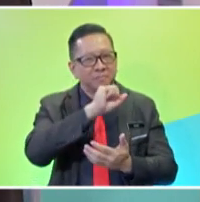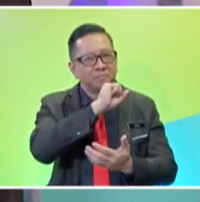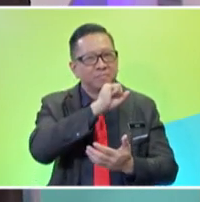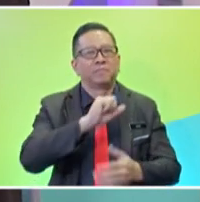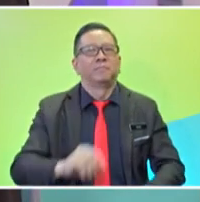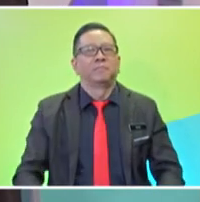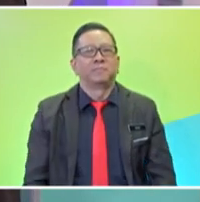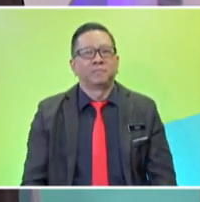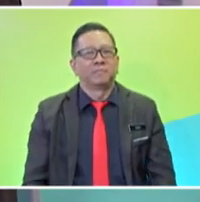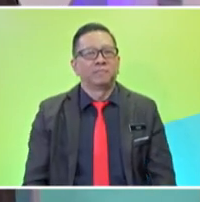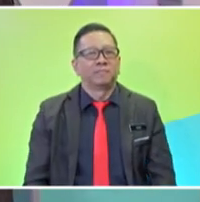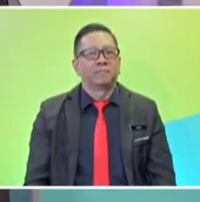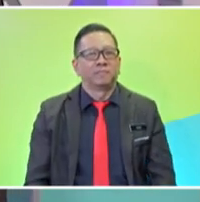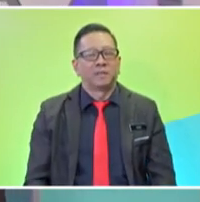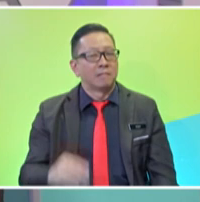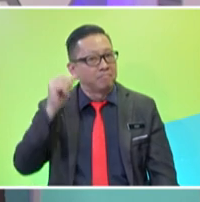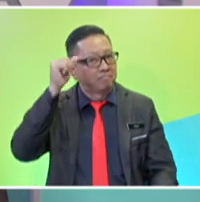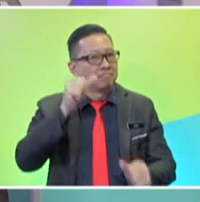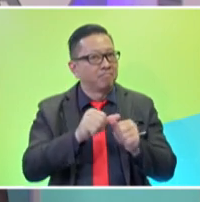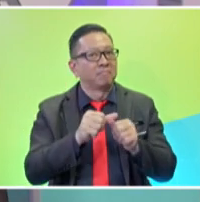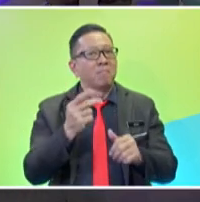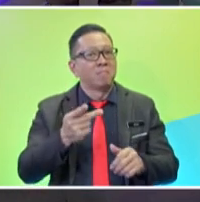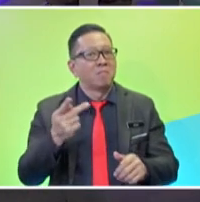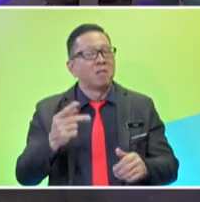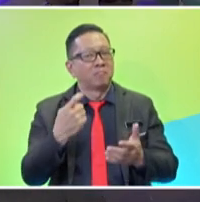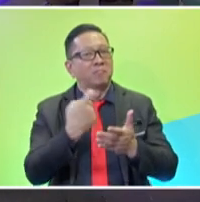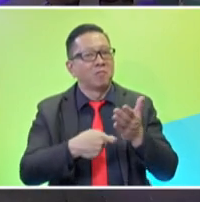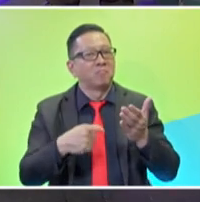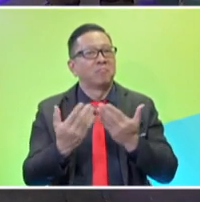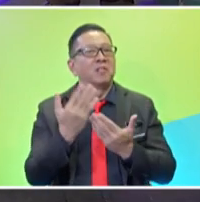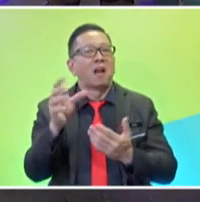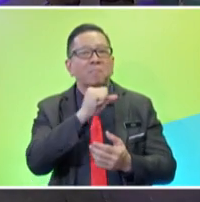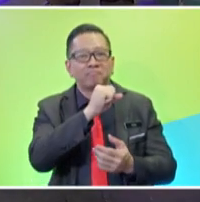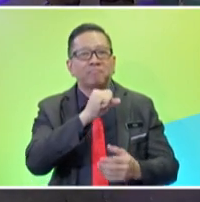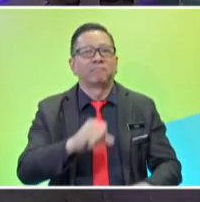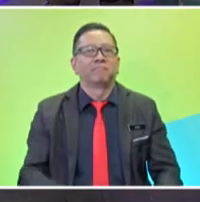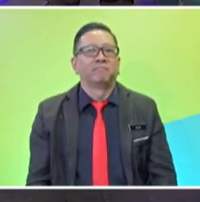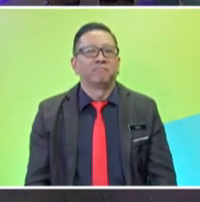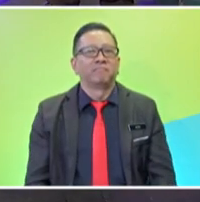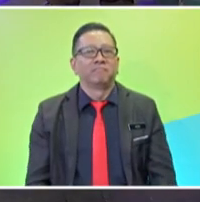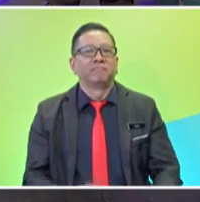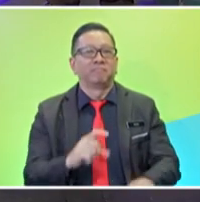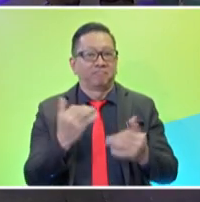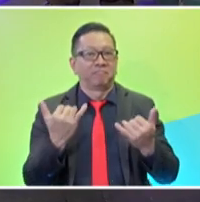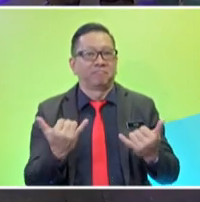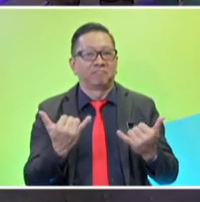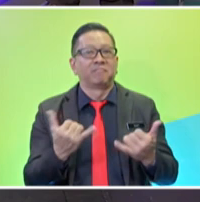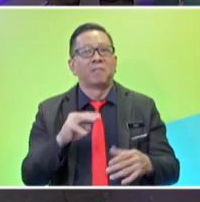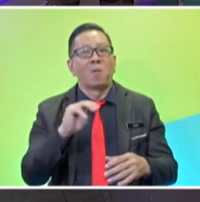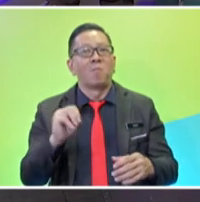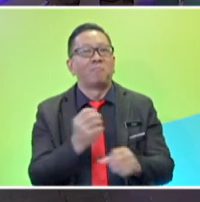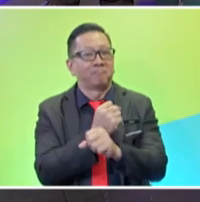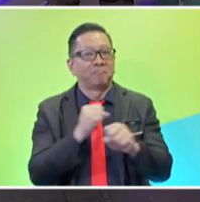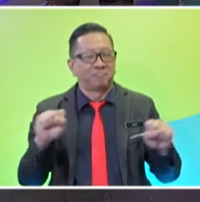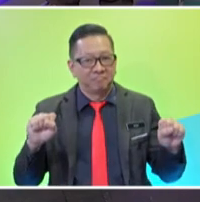perlu ingat produk itu ada di sini oke murid-murid kita bersiap sedih untuk menyiapkan